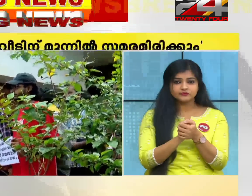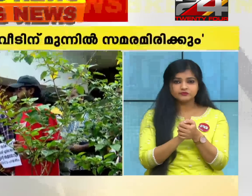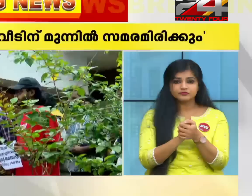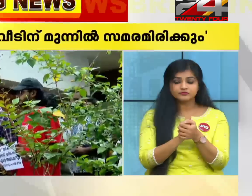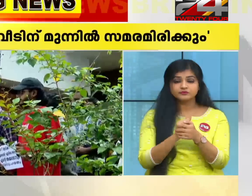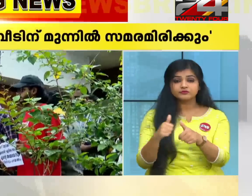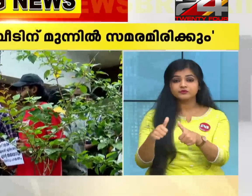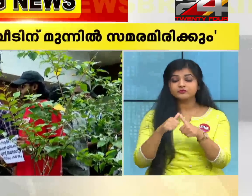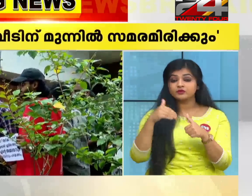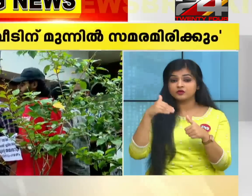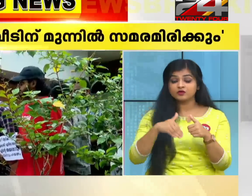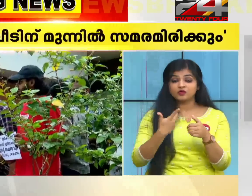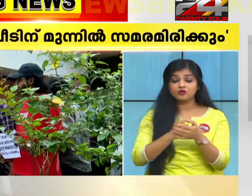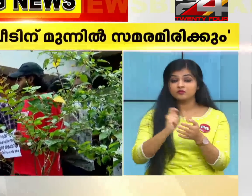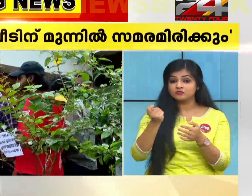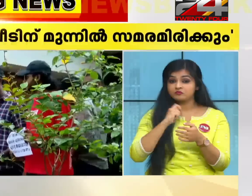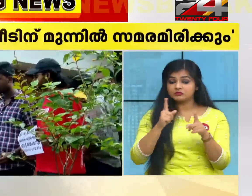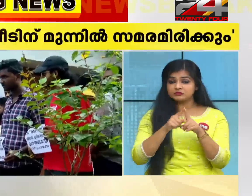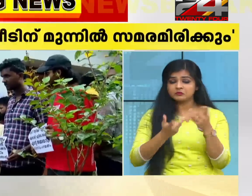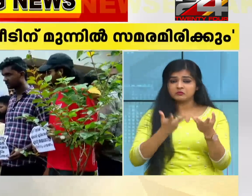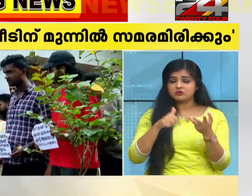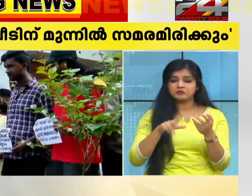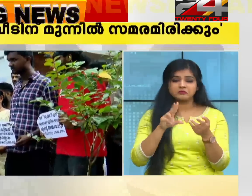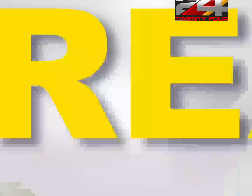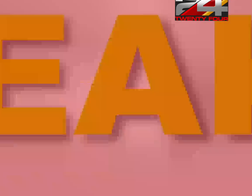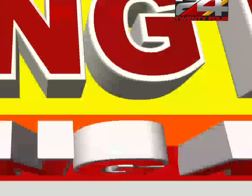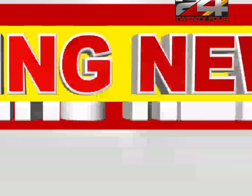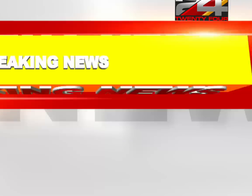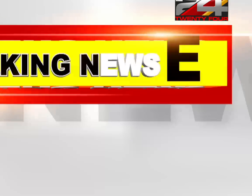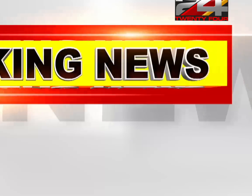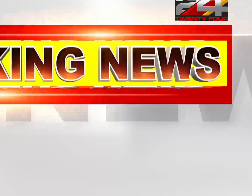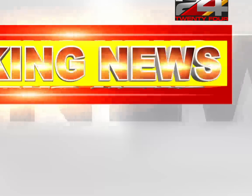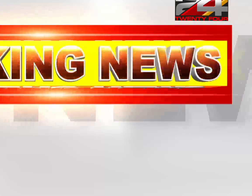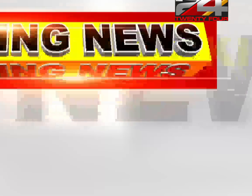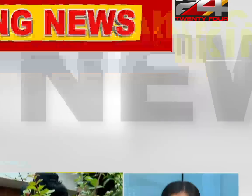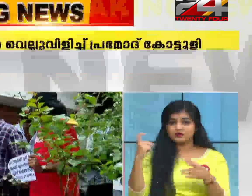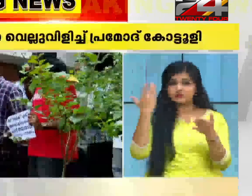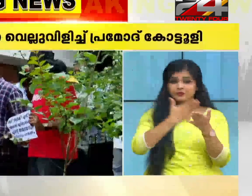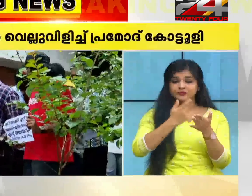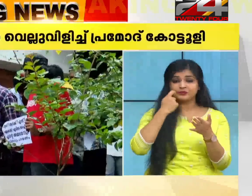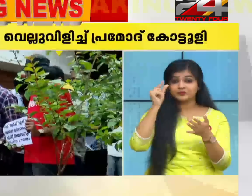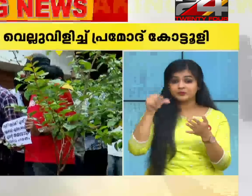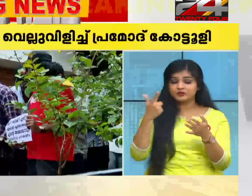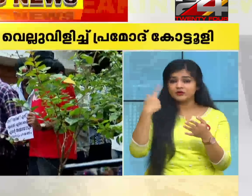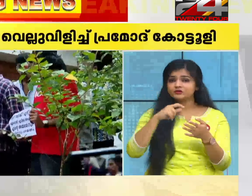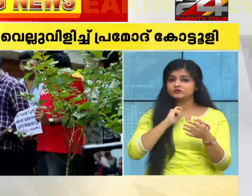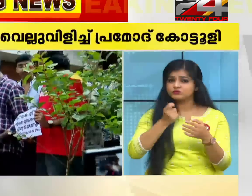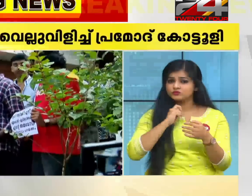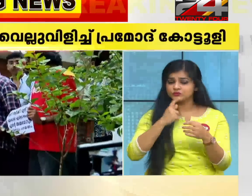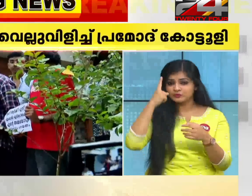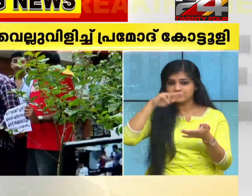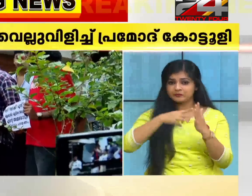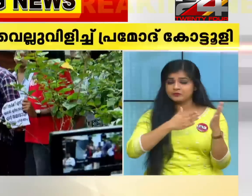ഉന്മേഷ്, നിലവിൽ അത്തരത്തിലുള്ള ഒരു പ്രതികരണത്തിനുള്ള സാധ്യത കുറവാണ്. കാരണം നേരത്തെ തന്നെ ഈ പരാതിക്കാരുടെ പ്രതികരണത്തിനായുള്ള ശ്രമങ്ങൾ ഉണ്ടായിരുന്നു. പക്ഷേ ആ ഘട്ടത്തിലൊന്നും